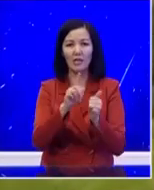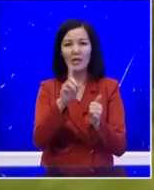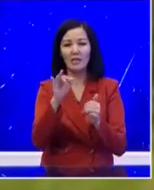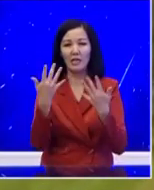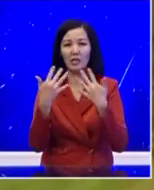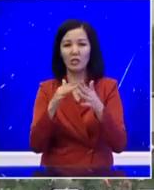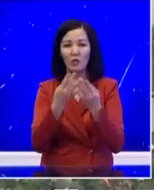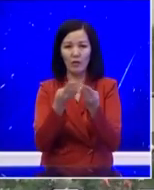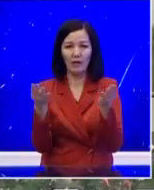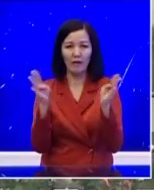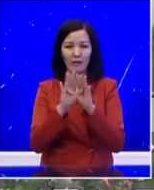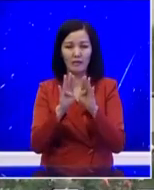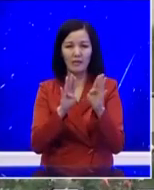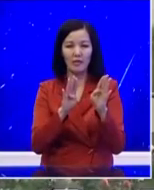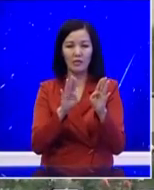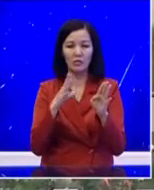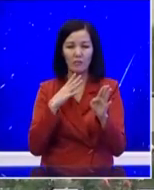ауылы карантинге жабылады.